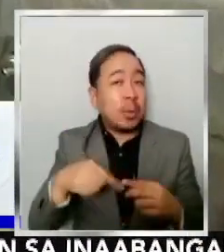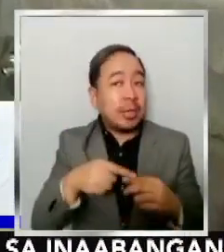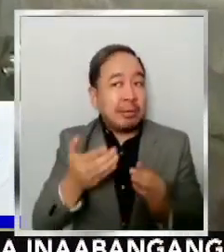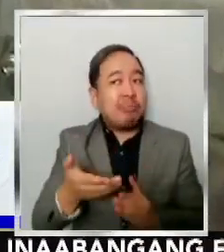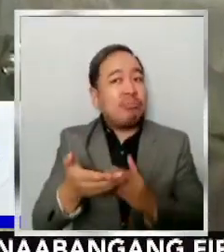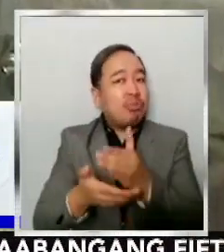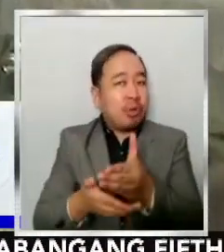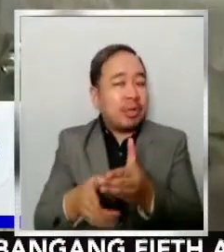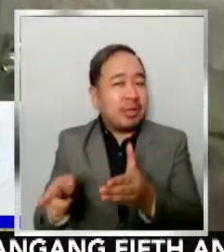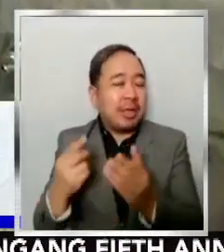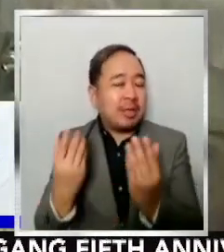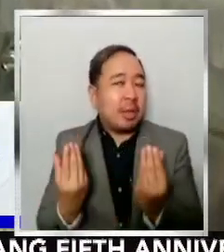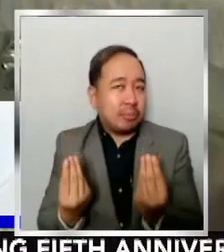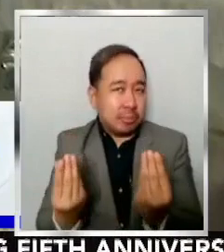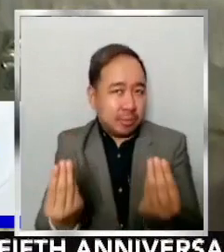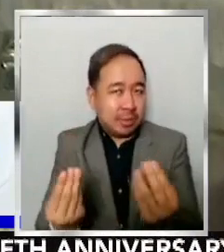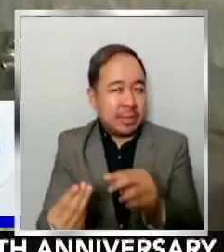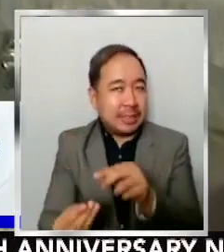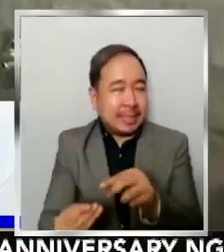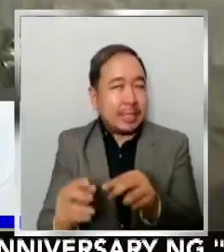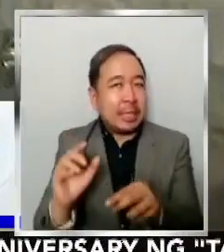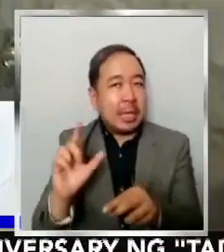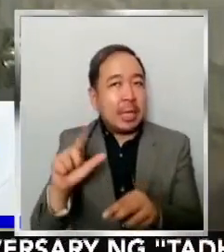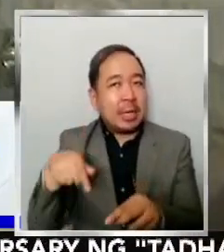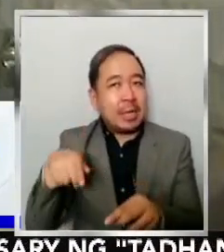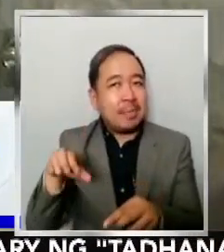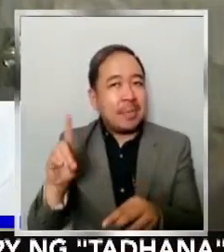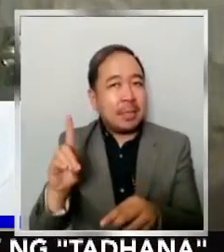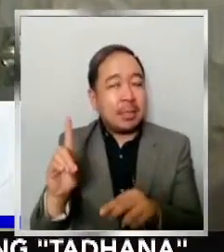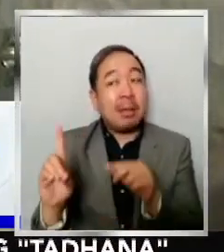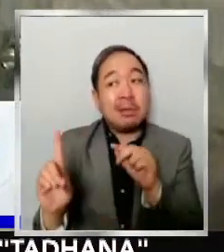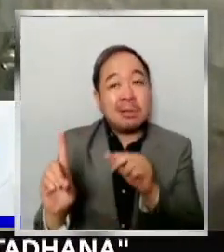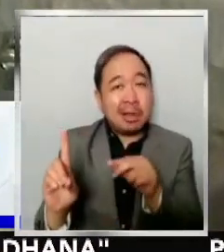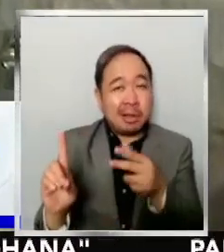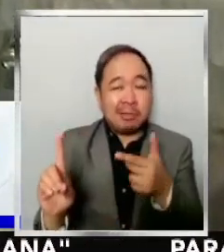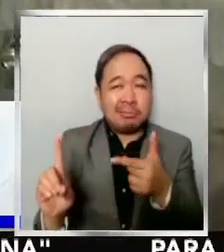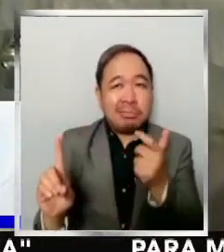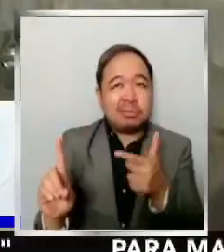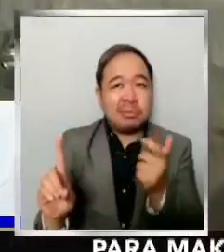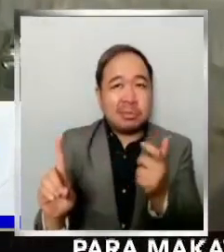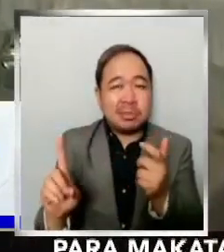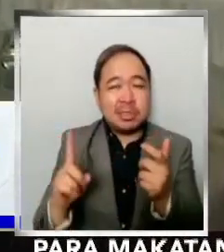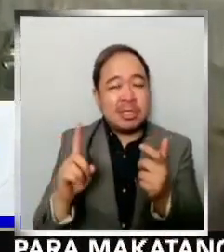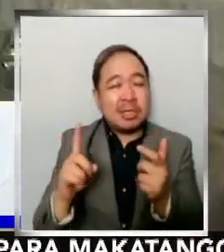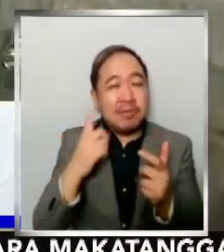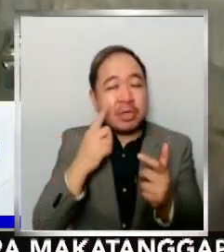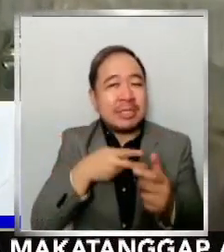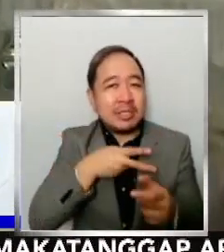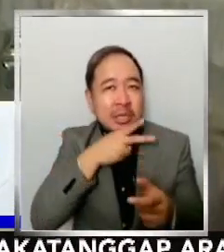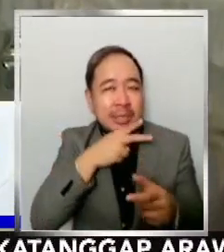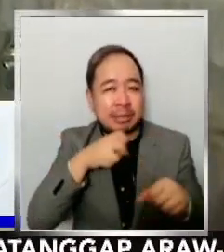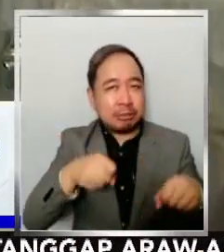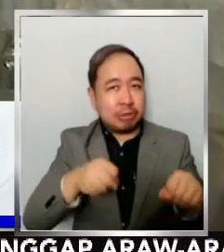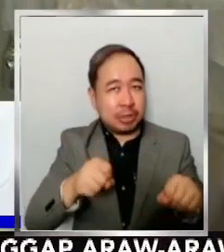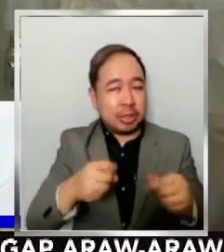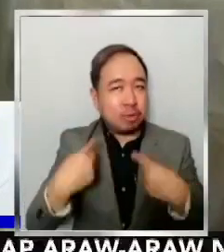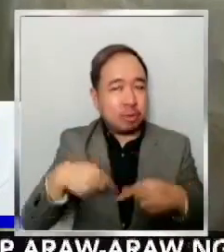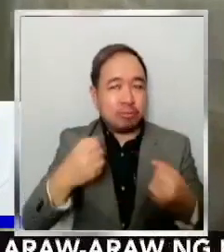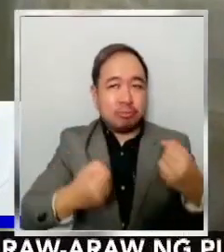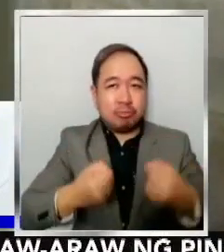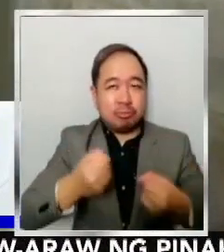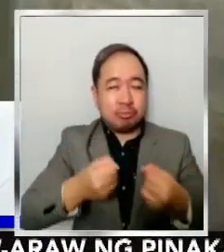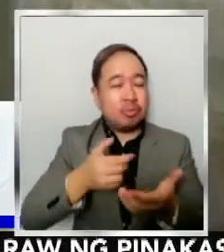Parañaque. Tinambangan si Lapid ng mga salaring nakamotorsiklo habang nagmamaneho siya sa Las Piñas nitong gabi